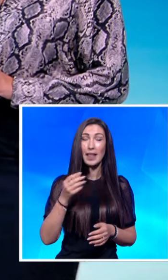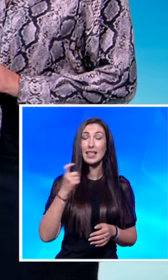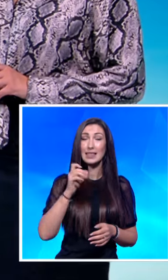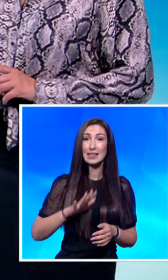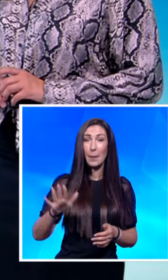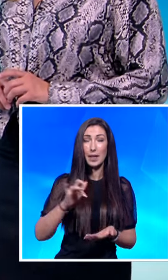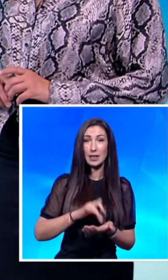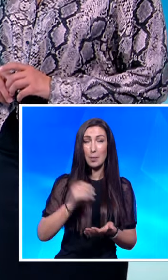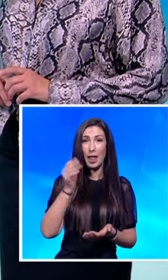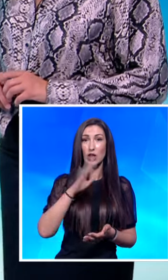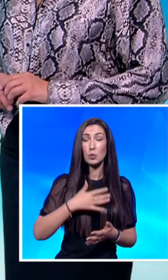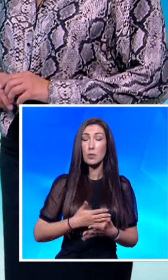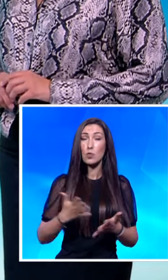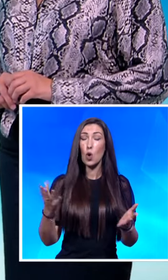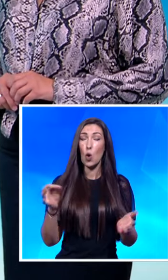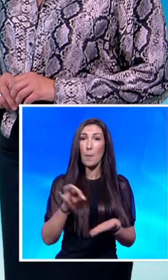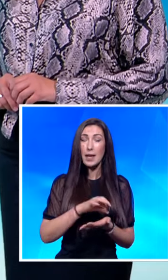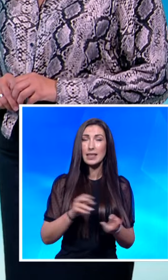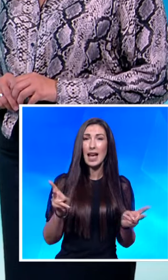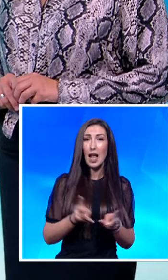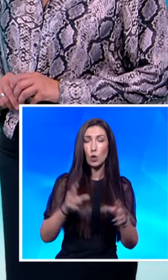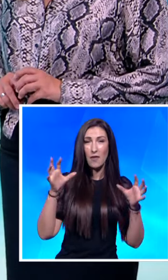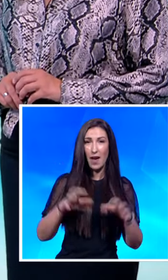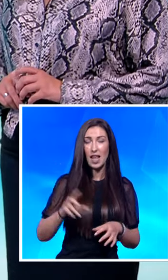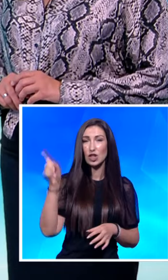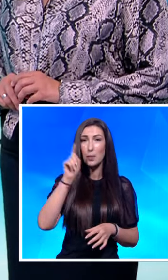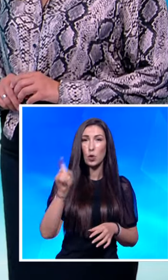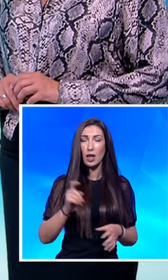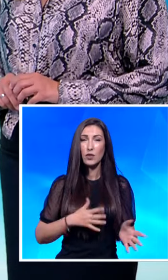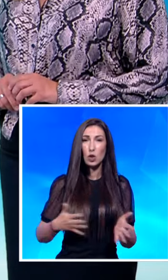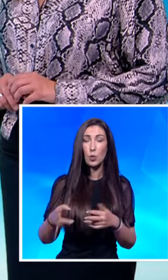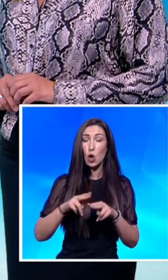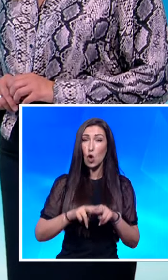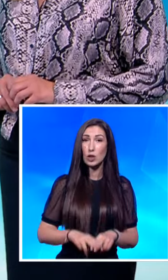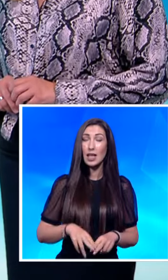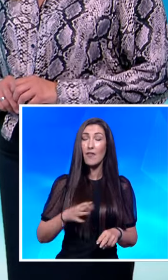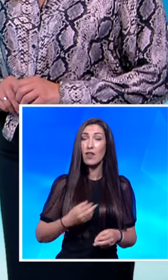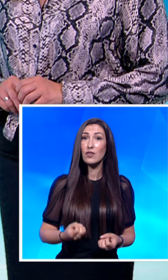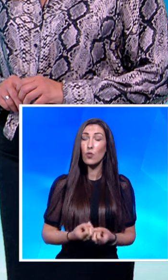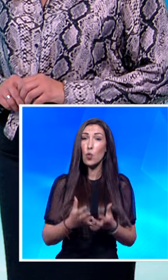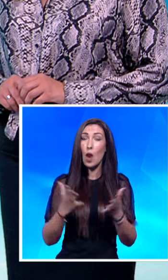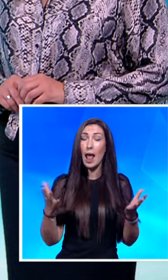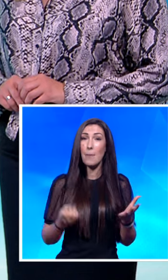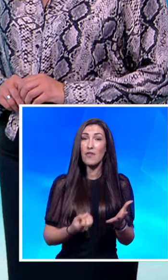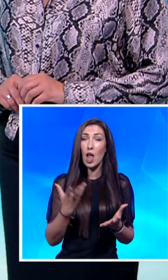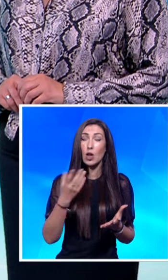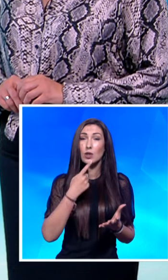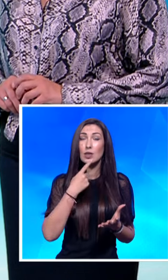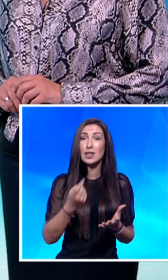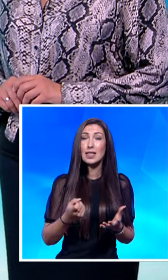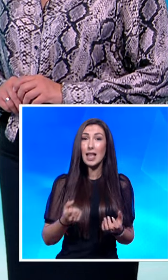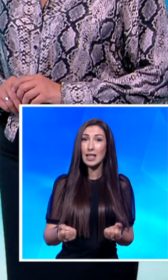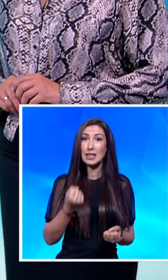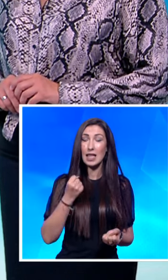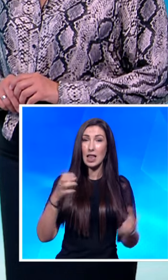България на много места ще има краткотрайни валежи и грамотевични бури. Остава и с повишена вероятност за локални